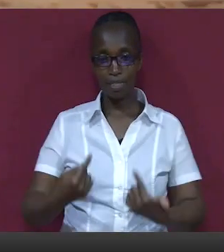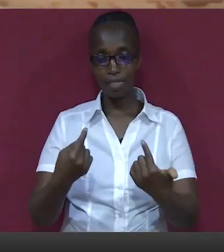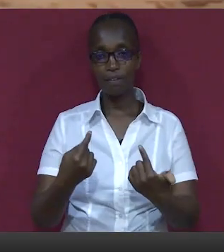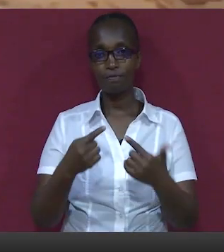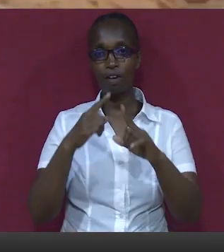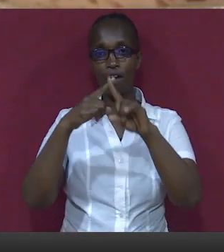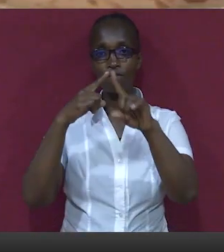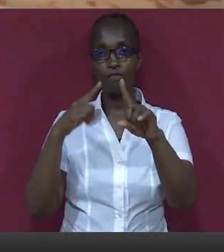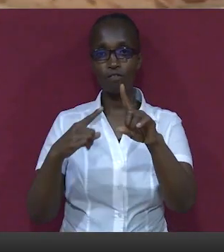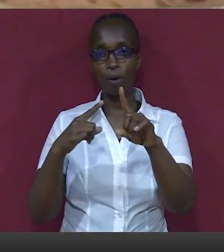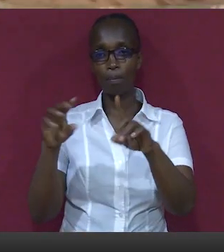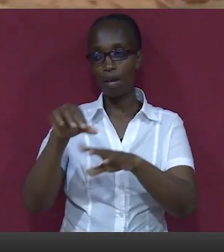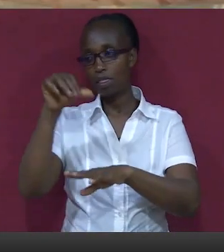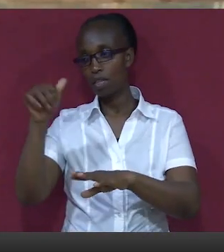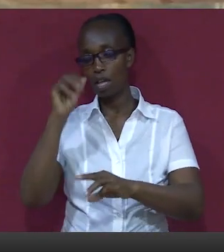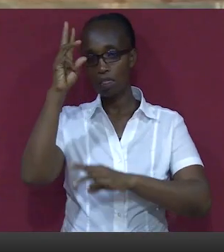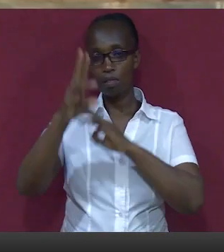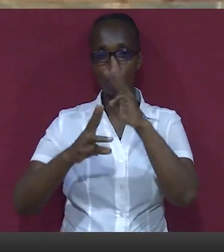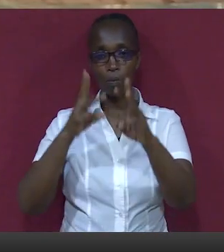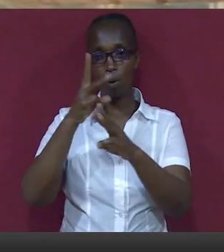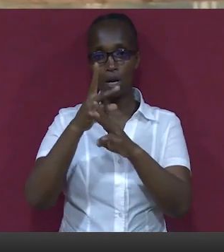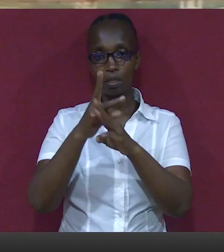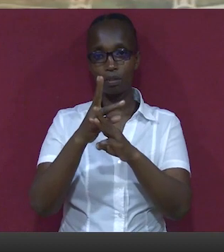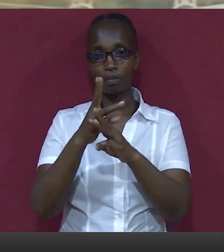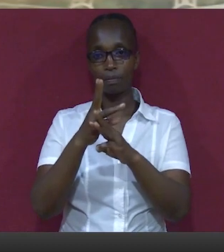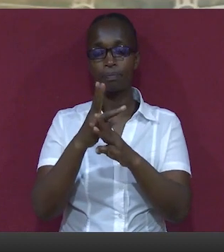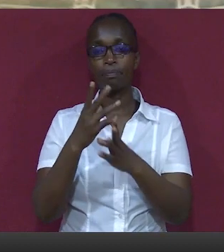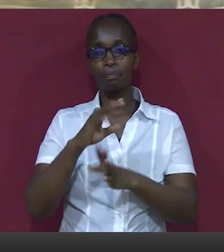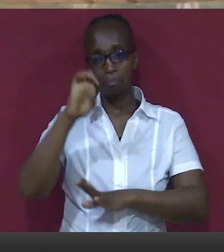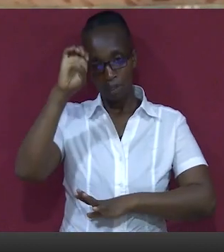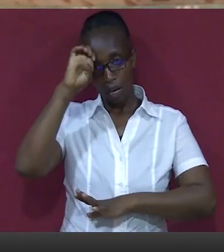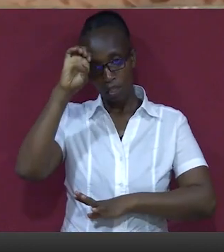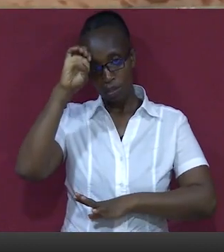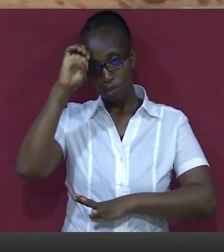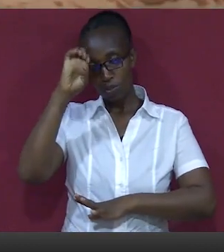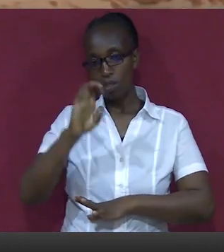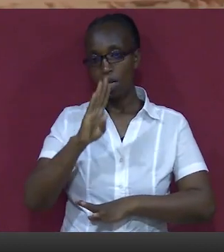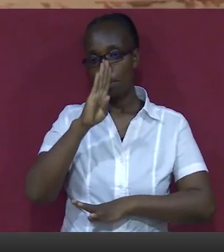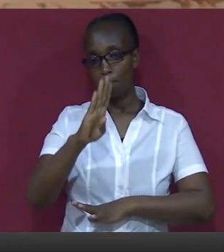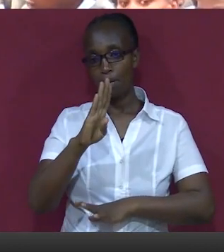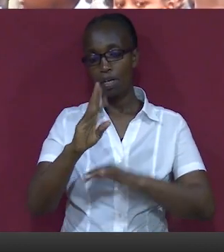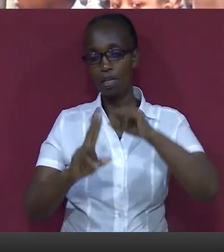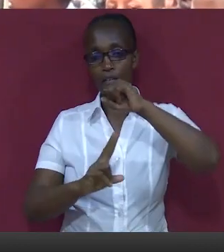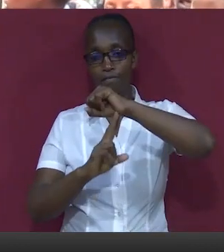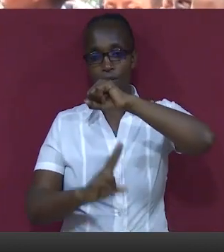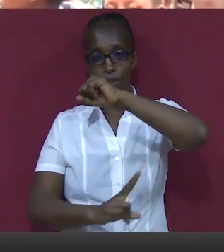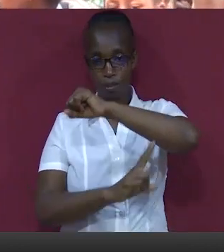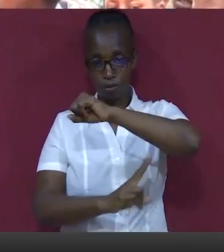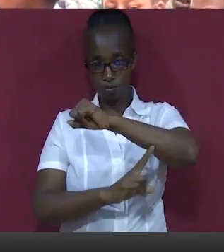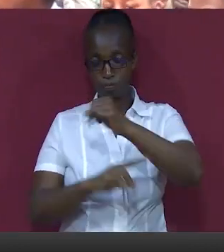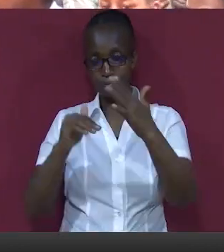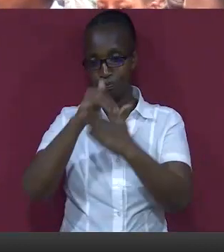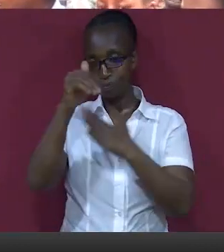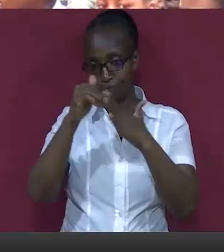You must separate yourself from the rest of the world. Look at elimu